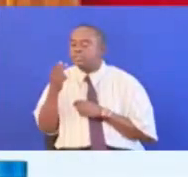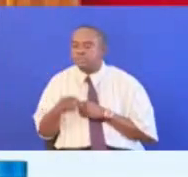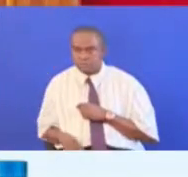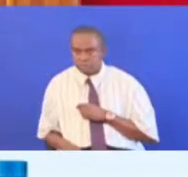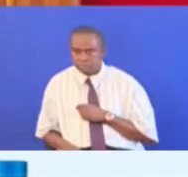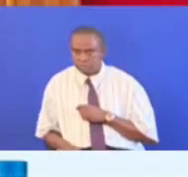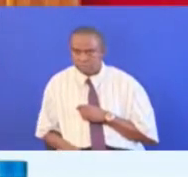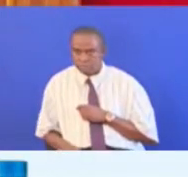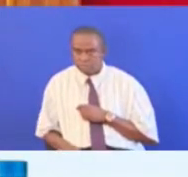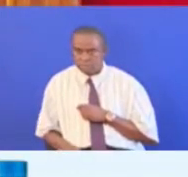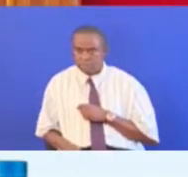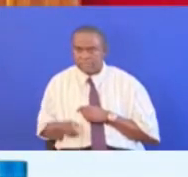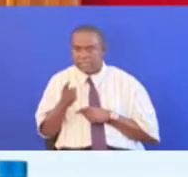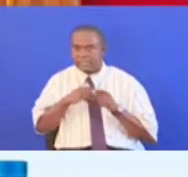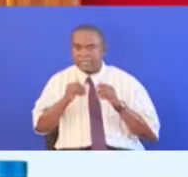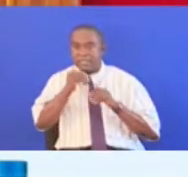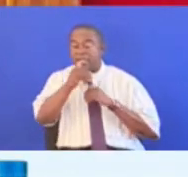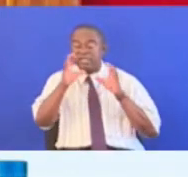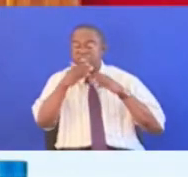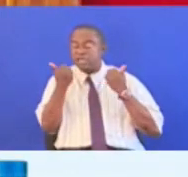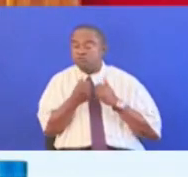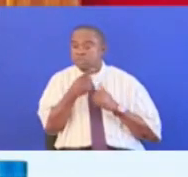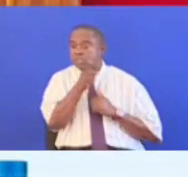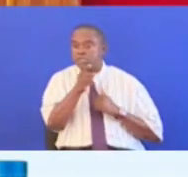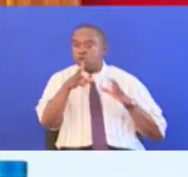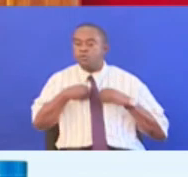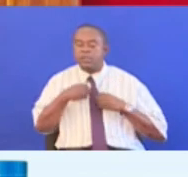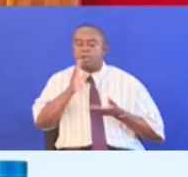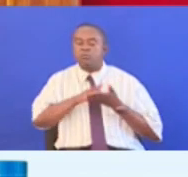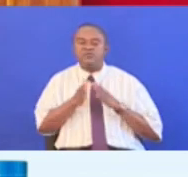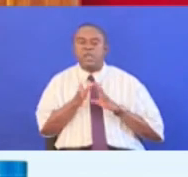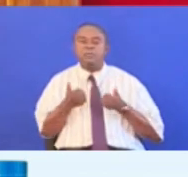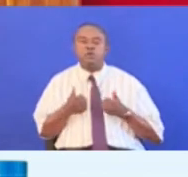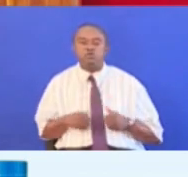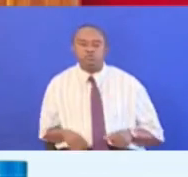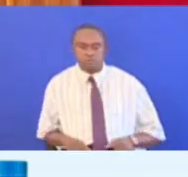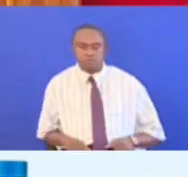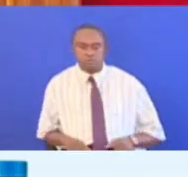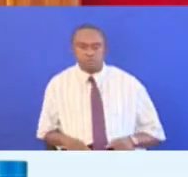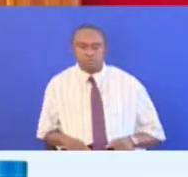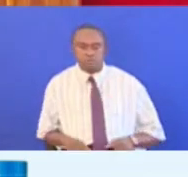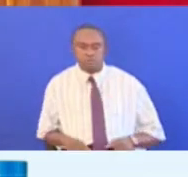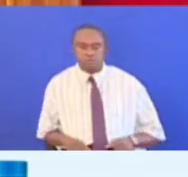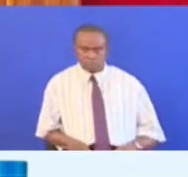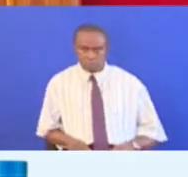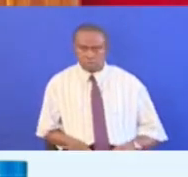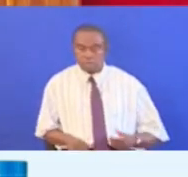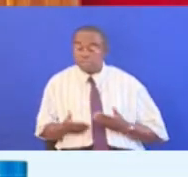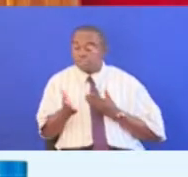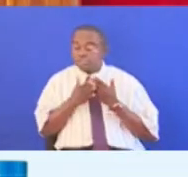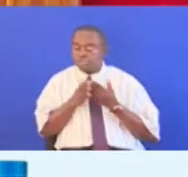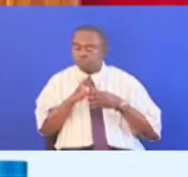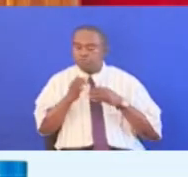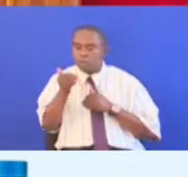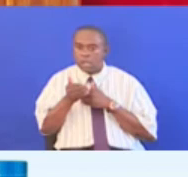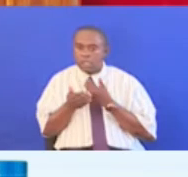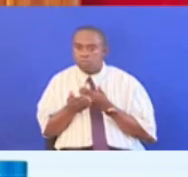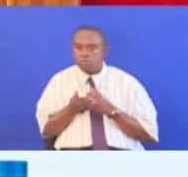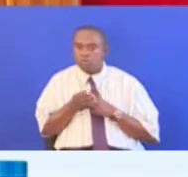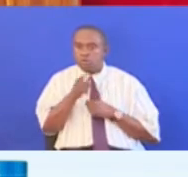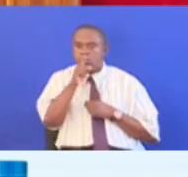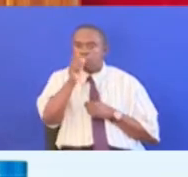jambo hili hata katika ngazi ya dunia bado halijapata mwafaka. Hii ni pamoja na nchi ambazo tuna uhusiano nao wa karibu, ambako wako